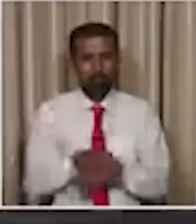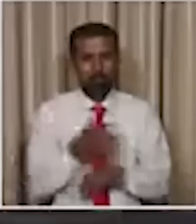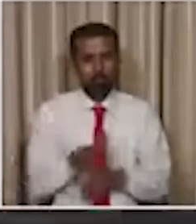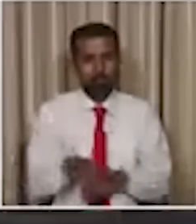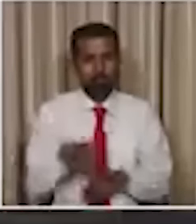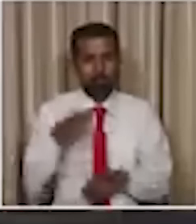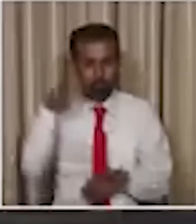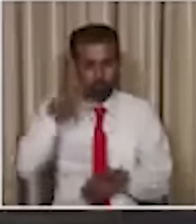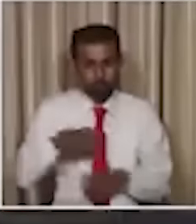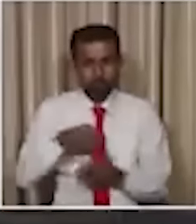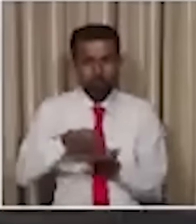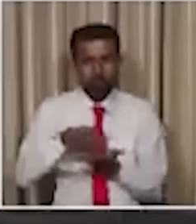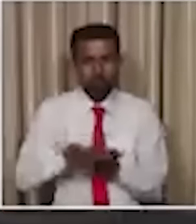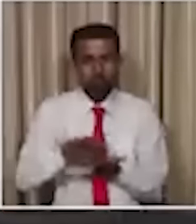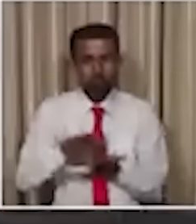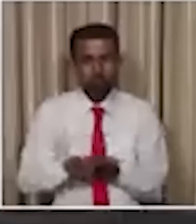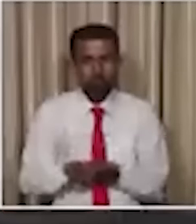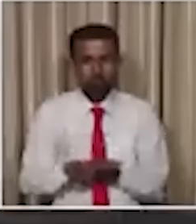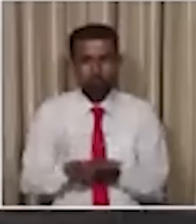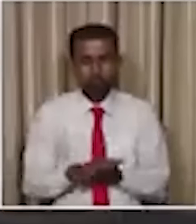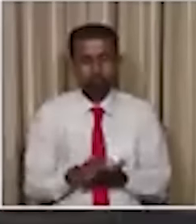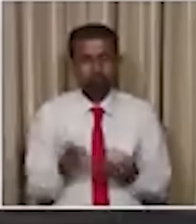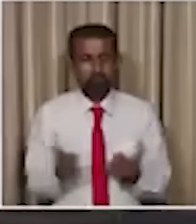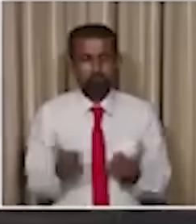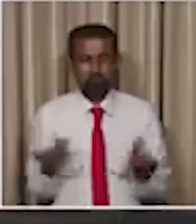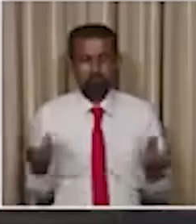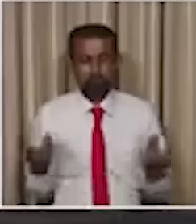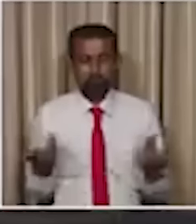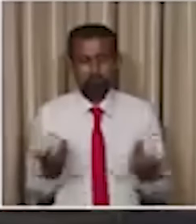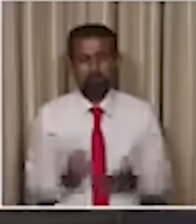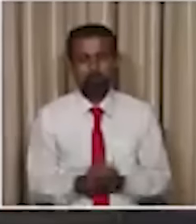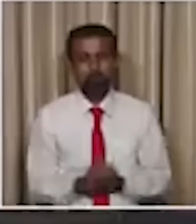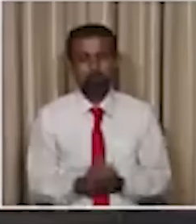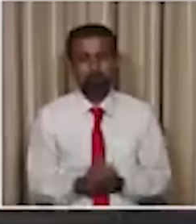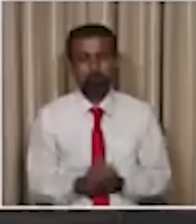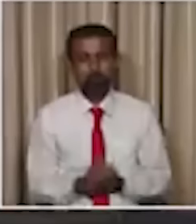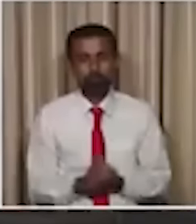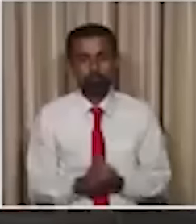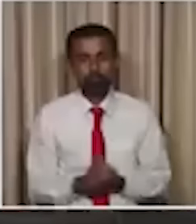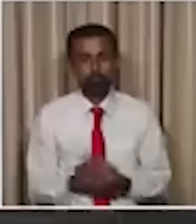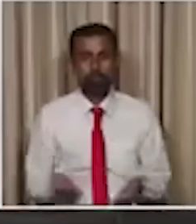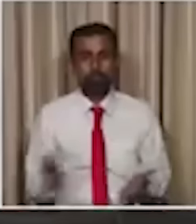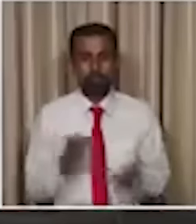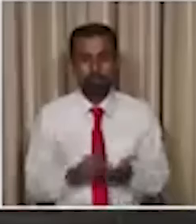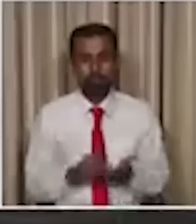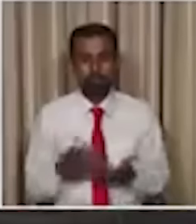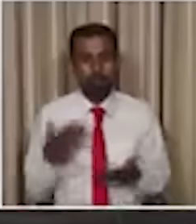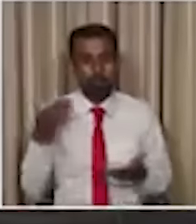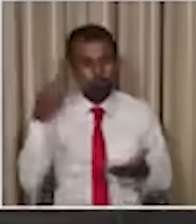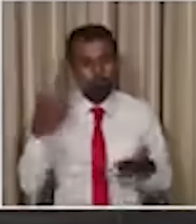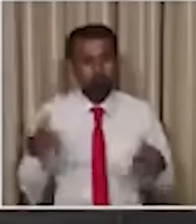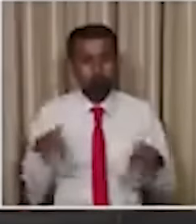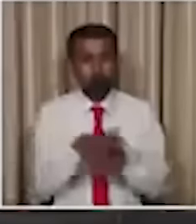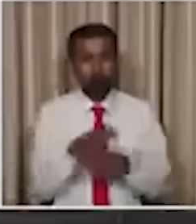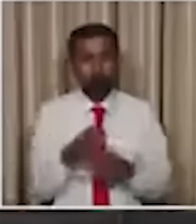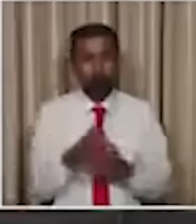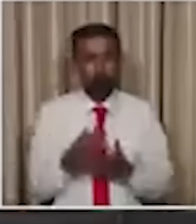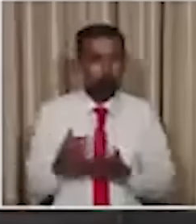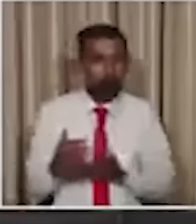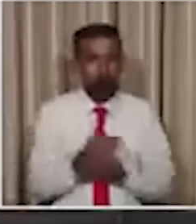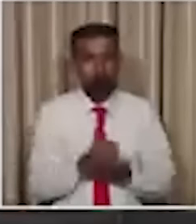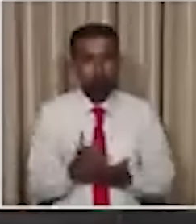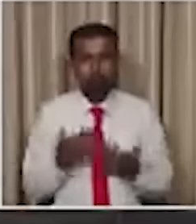සාක්ෂි තහවුරු කිරීමේ සාධක නොමැති බවටද නිරීක්ෂණය විය. ඒ අනුව නැවත වරක් භූමදානය කර ලද සියලුම සිරුරු